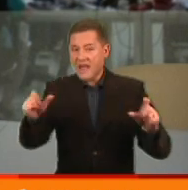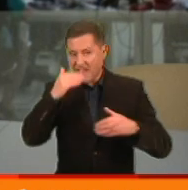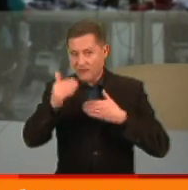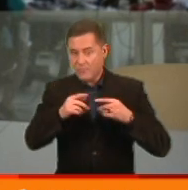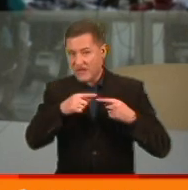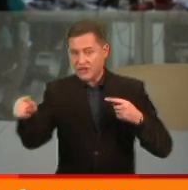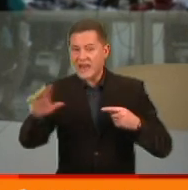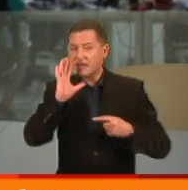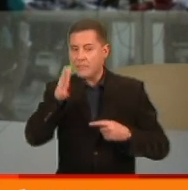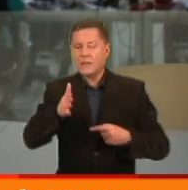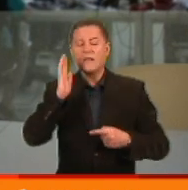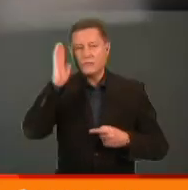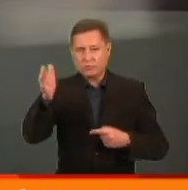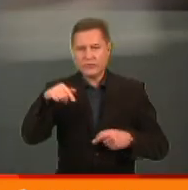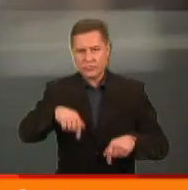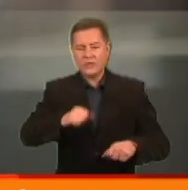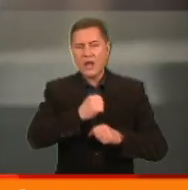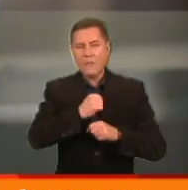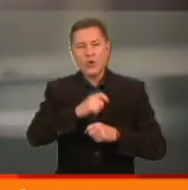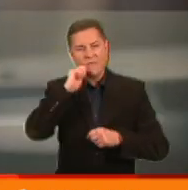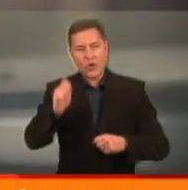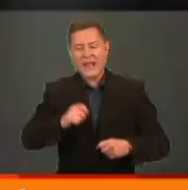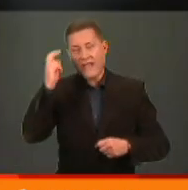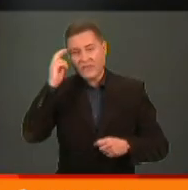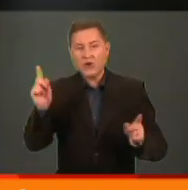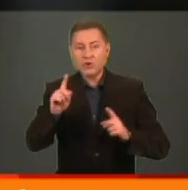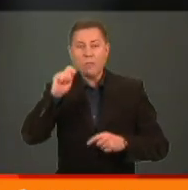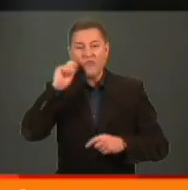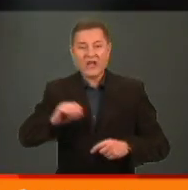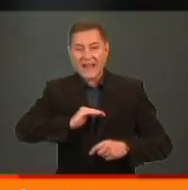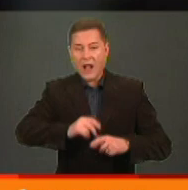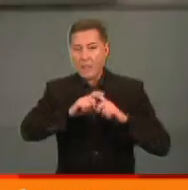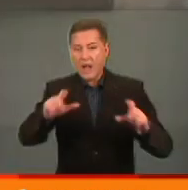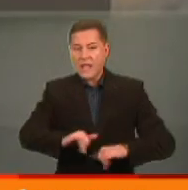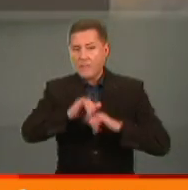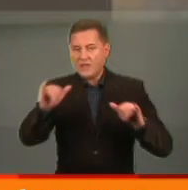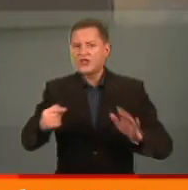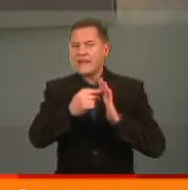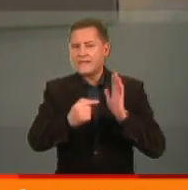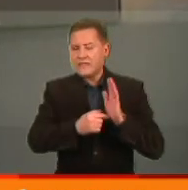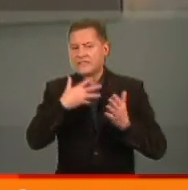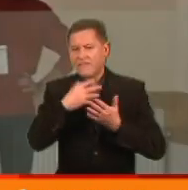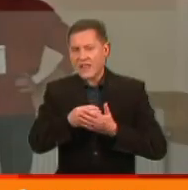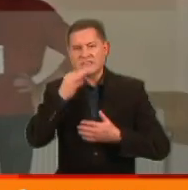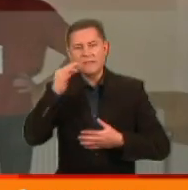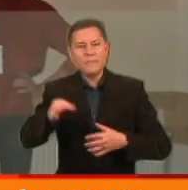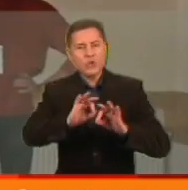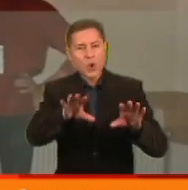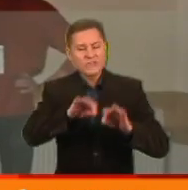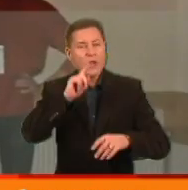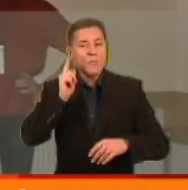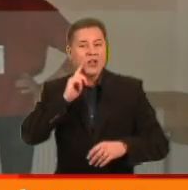років точно будуть працювати в Україні і в Києві. І щоб в Україні таких компаній більше, Влад активно ділиться власним досвідом із молодими